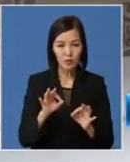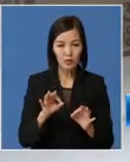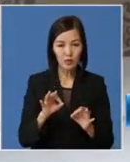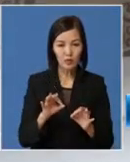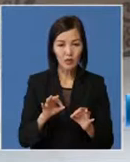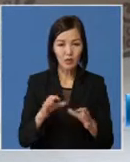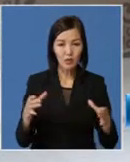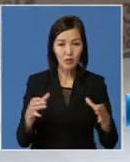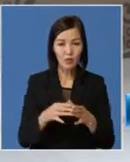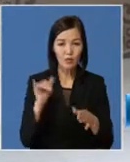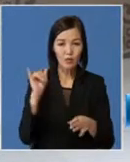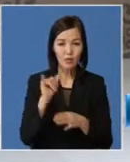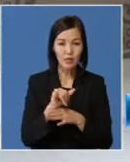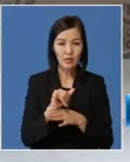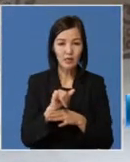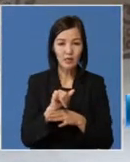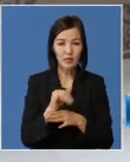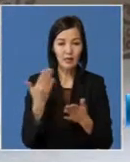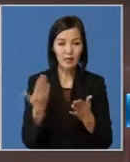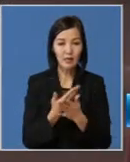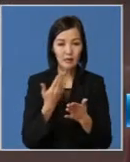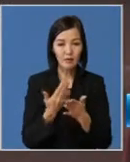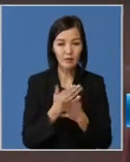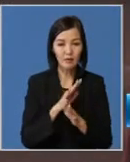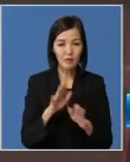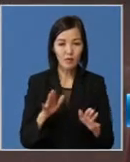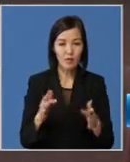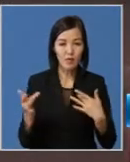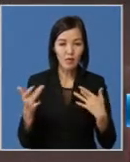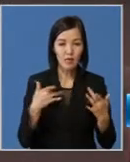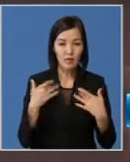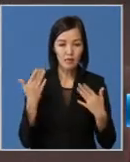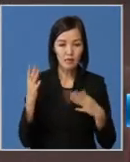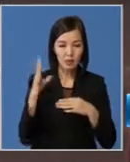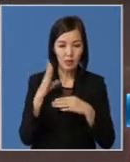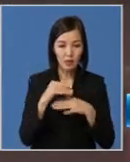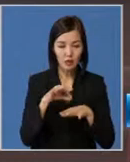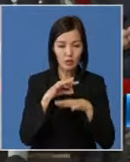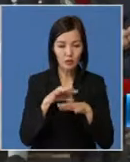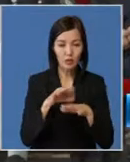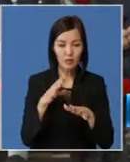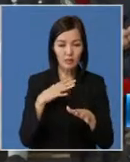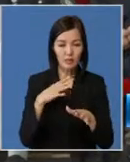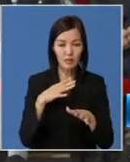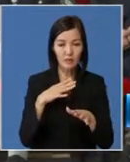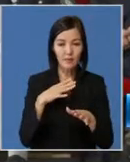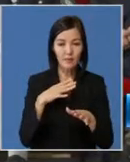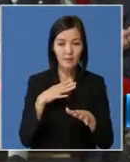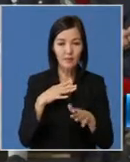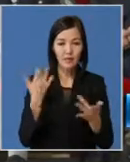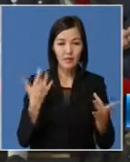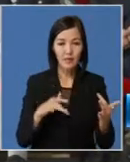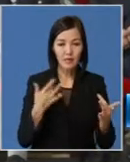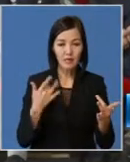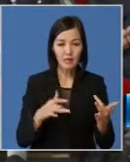Рухани керуенмен келген қонақтар тек келелі әңгіме ғана қозғап қойған жоқ. Көңілді кеште ұйымдастырды. Әннің елі жырдың кенінен барған жетісулықтар